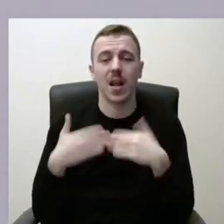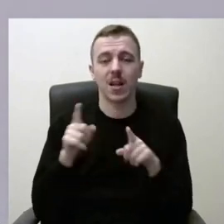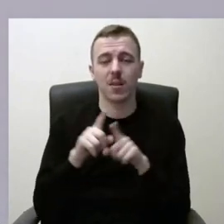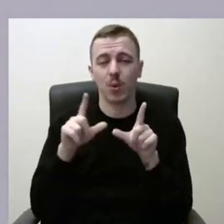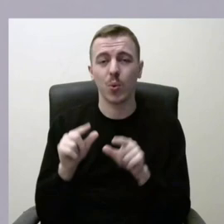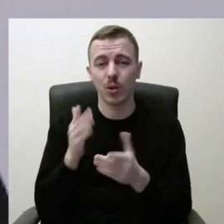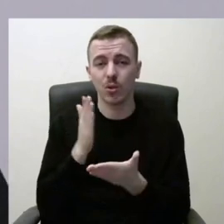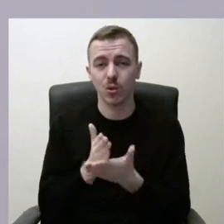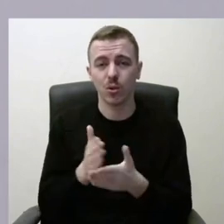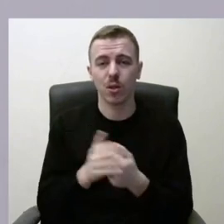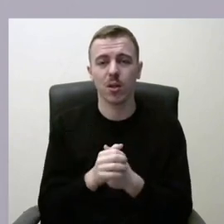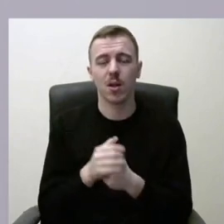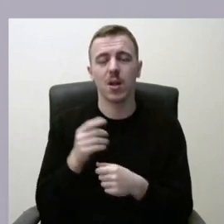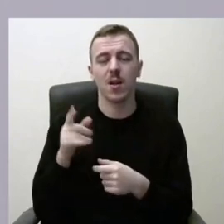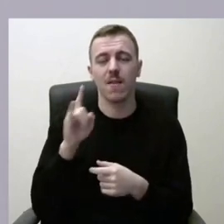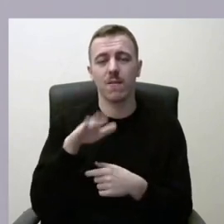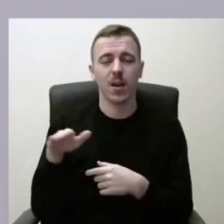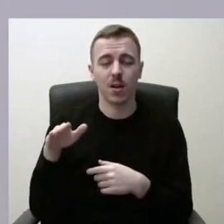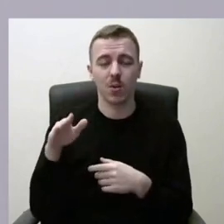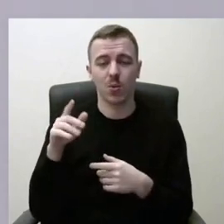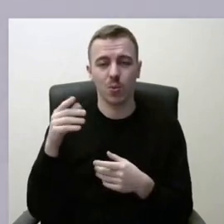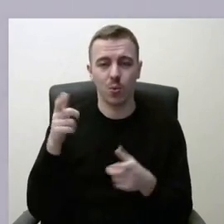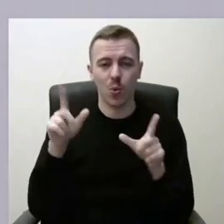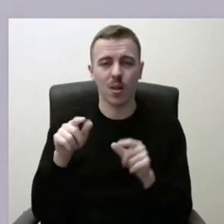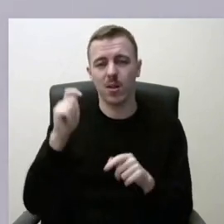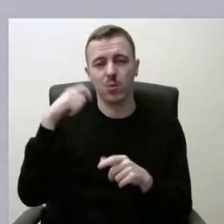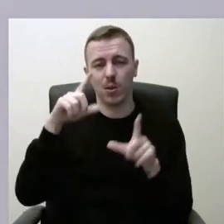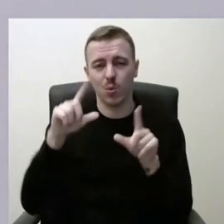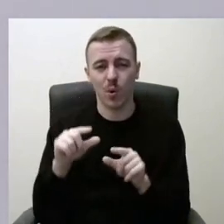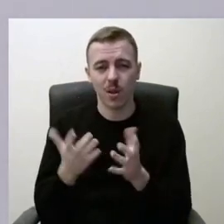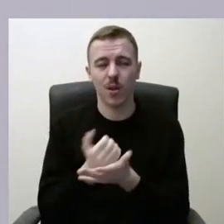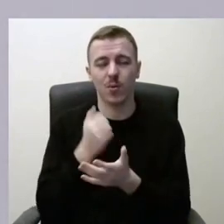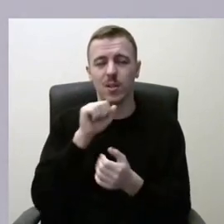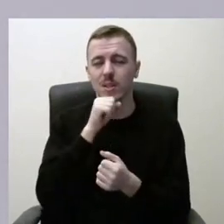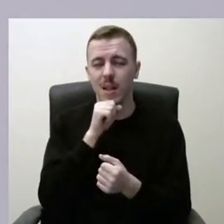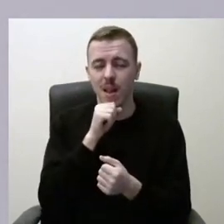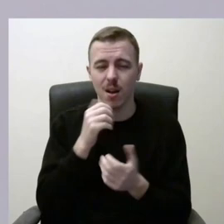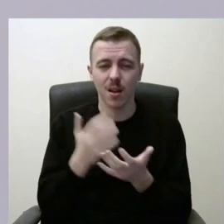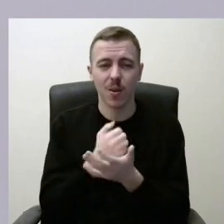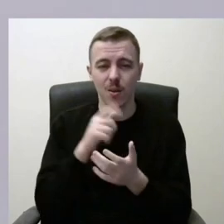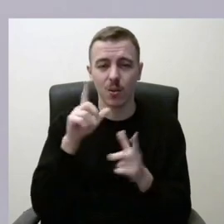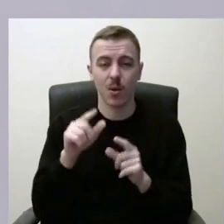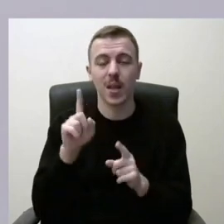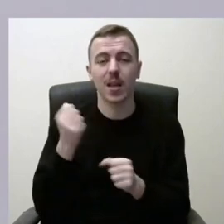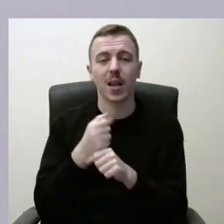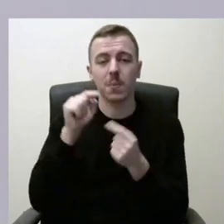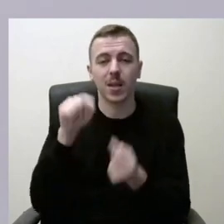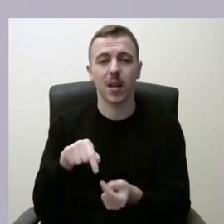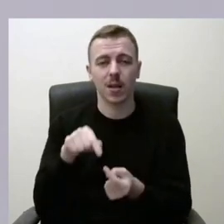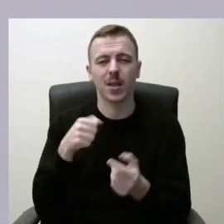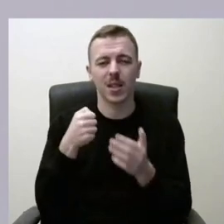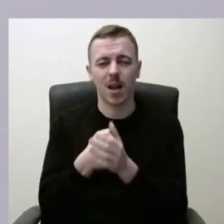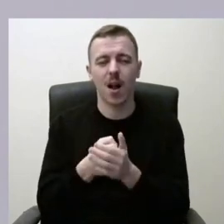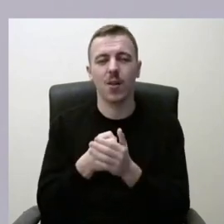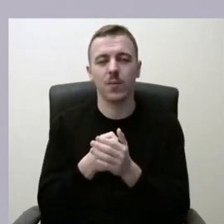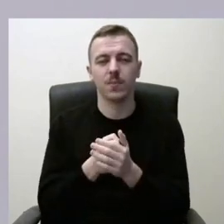ir moksleiviai turi nuolaidą, studentai turi nuolaidą, senoliai turi nuolaidą. Tiesiog reikia pritaikyti iki galo pradžiai bent